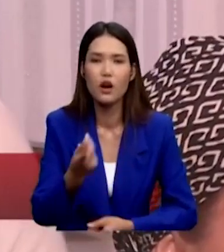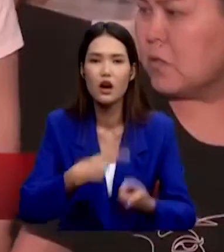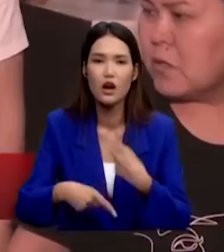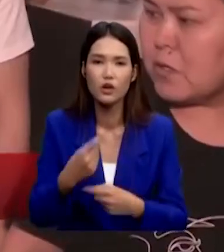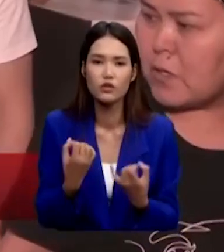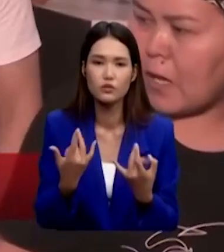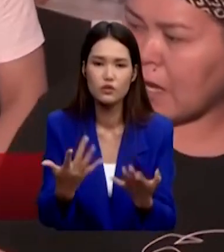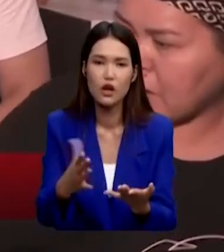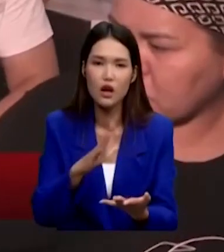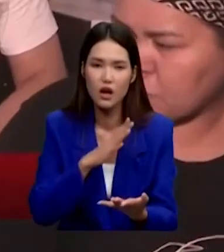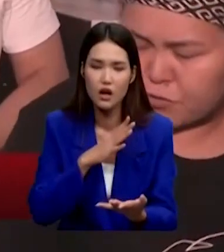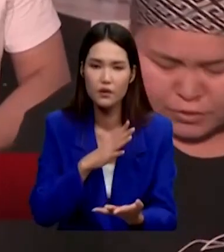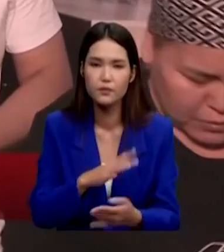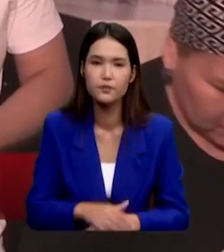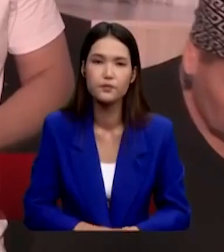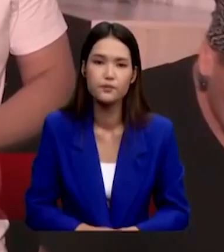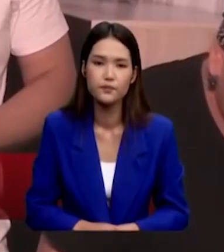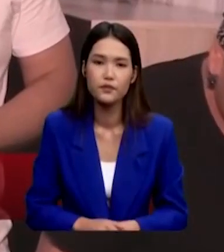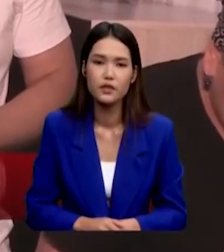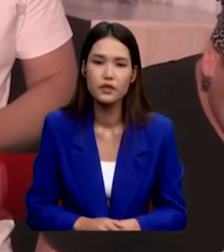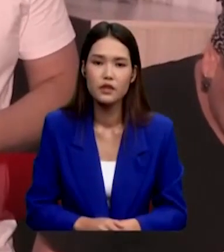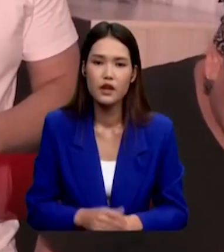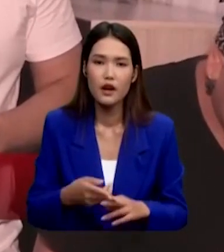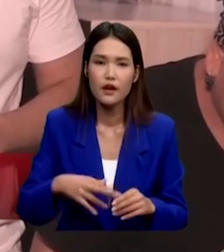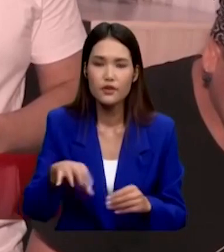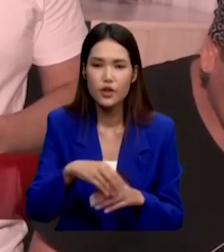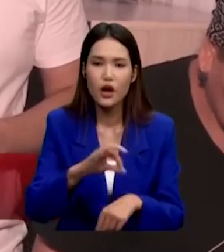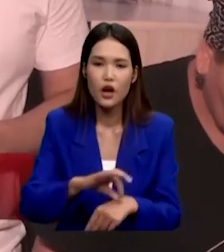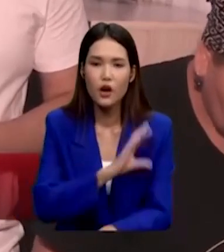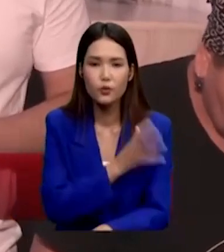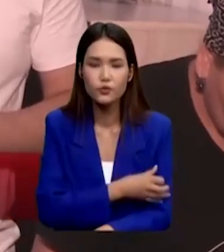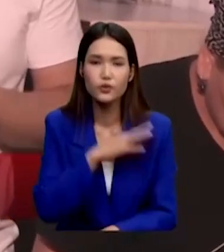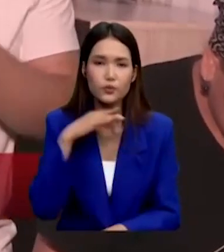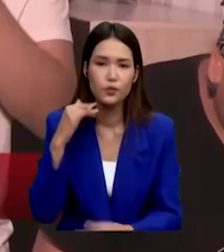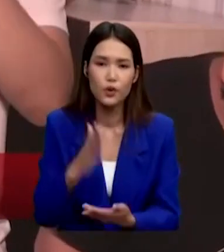етті. Сал мен енді қапта сол кісіге үміттеніп отырмын. Ал бұл кісі бүгін жоқ.